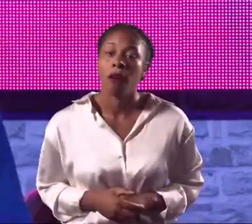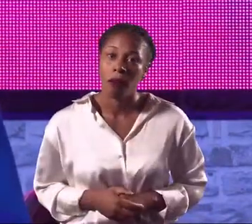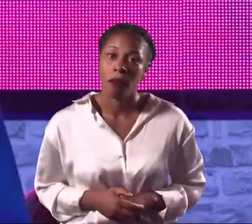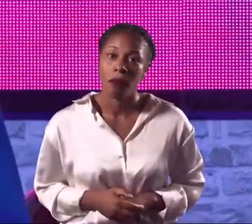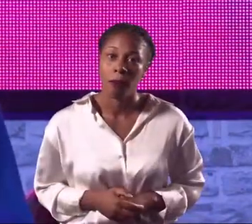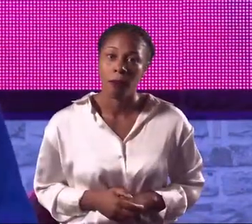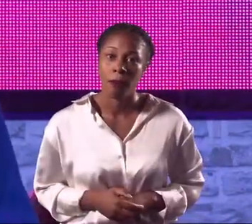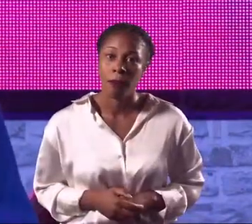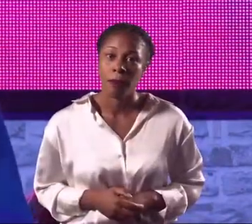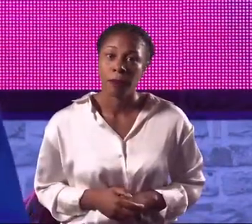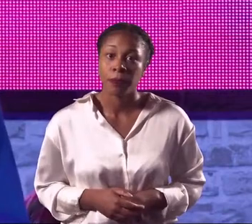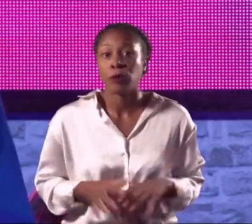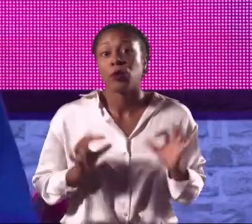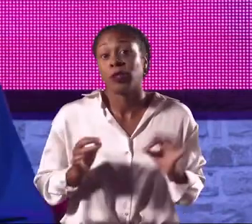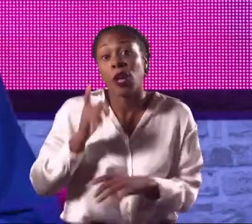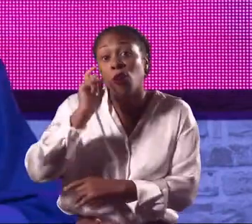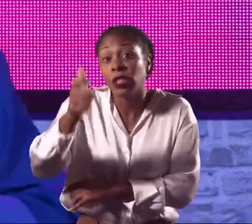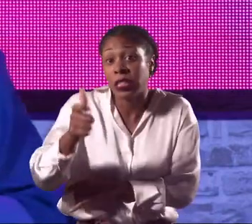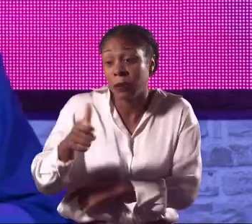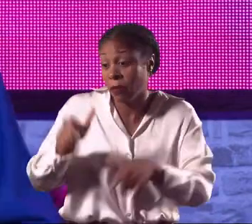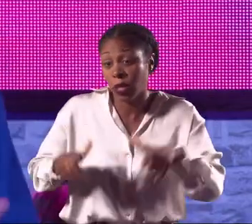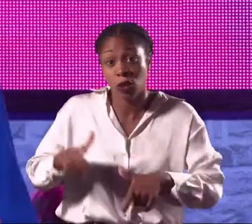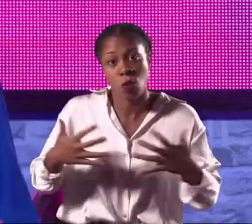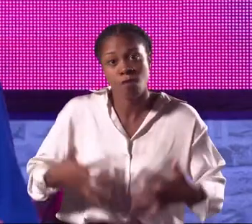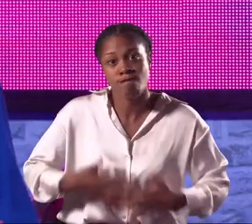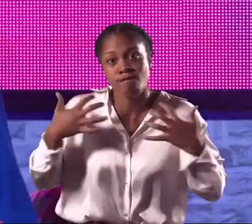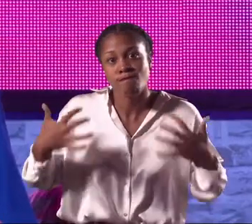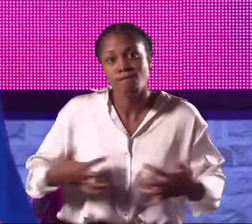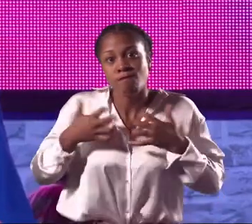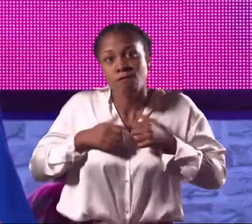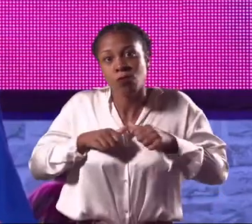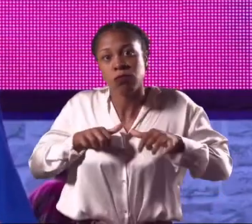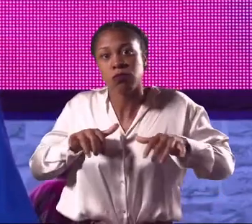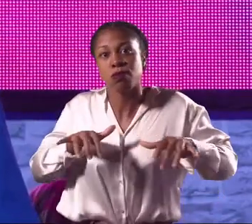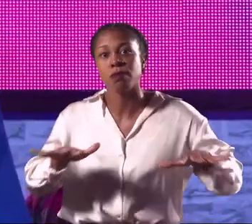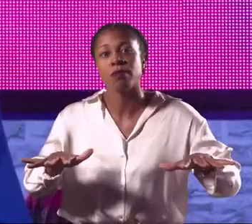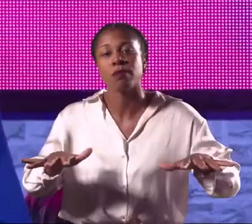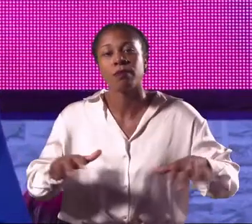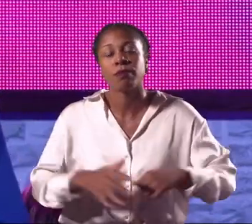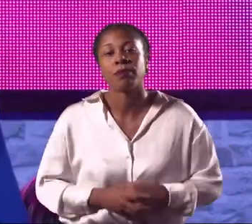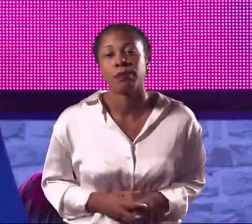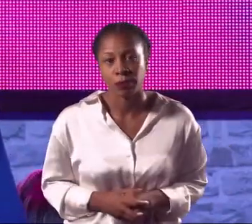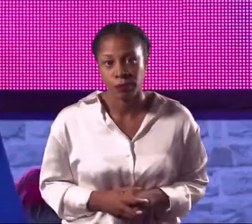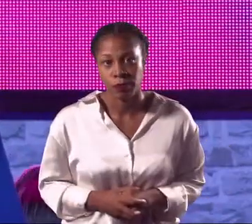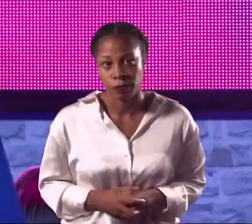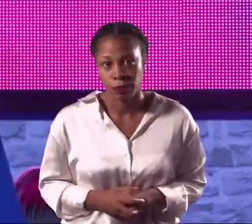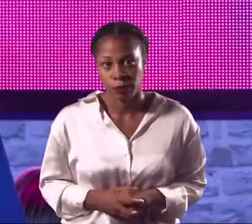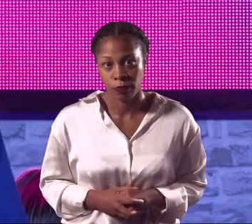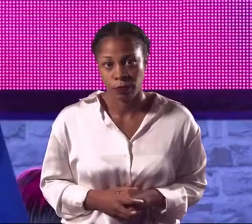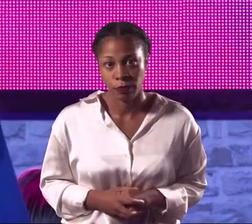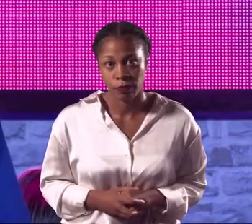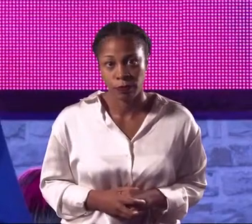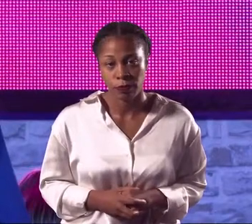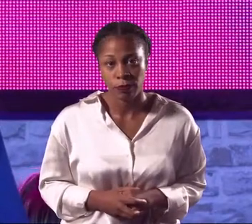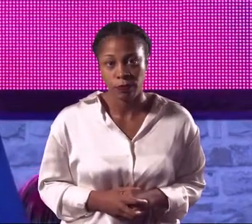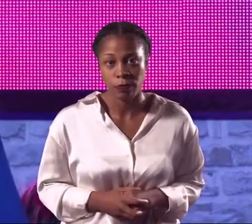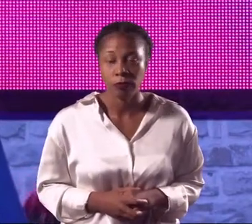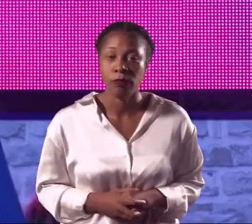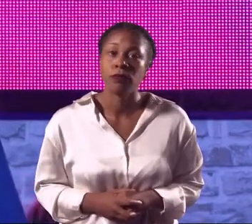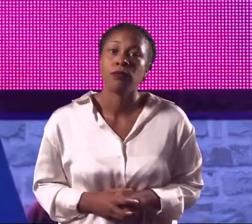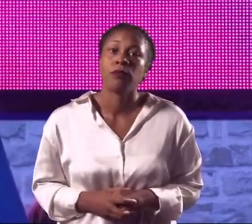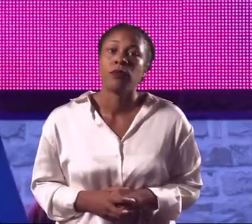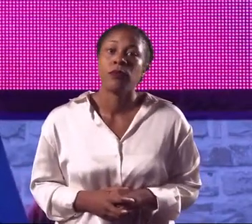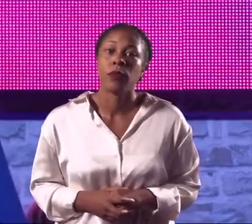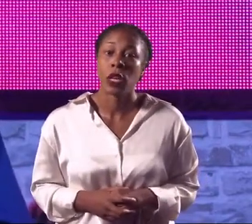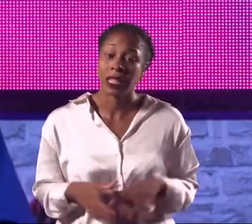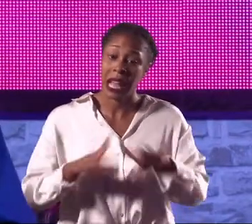Ce qui fait que, évidemment, très logiquement, les colères commencent à s'étendre. Qu'est-ce qu'il y a eu comme réaction par rapport à ce